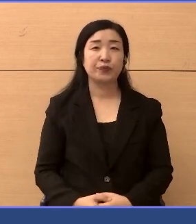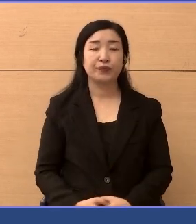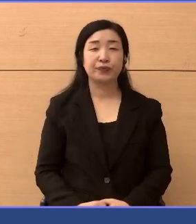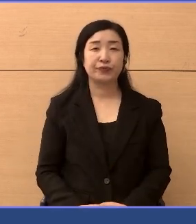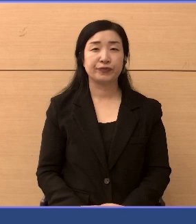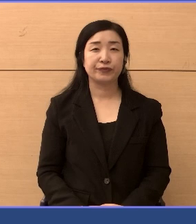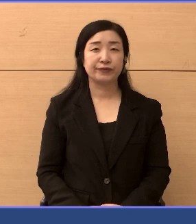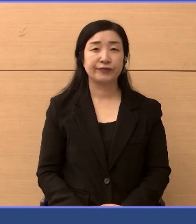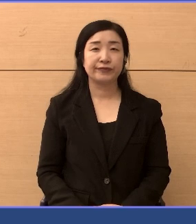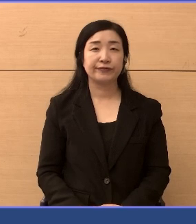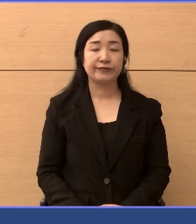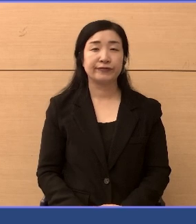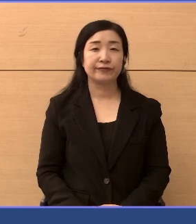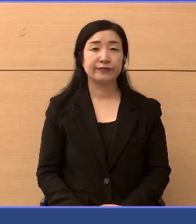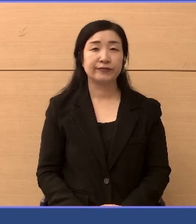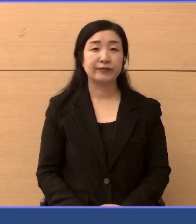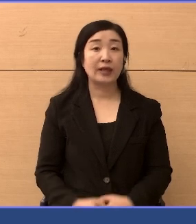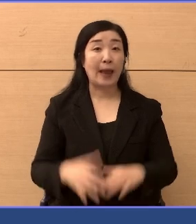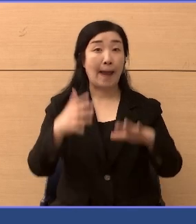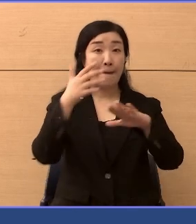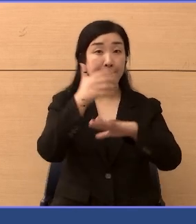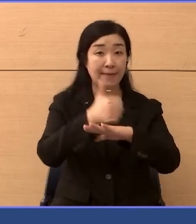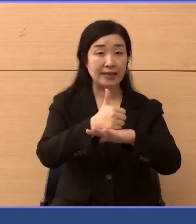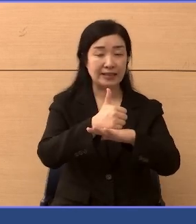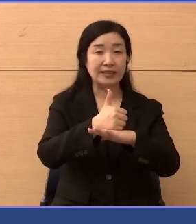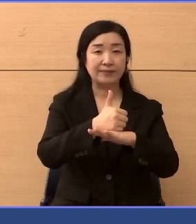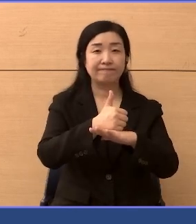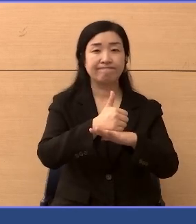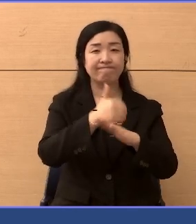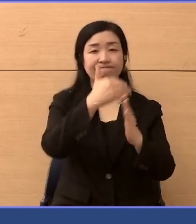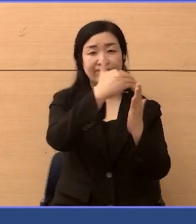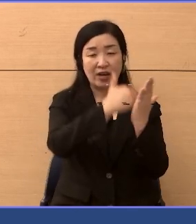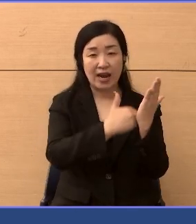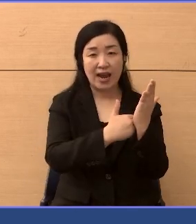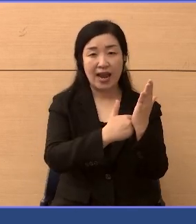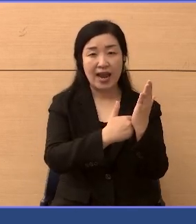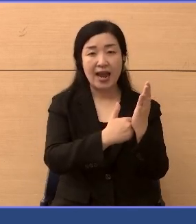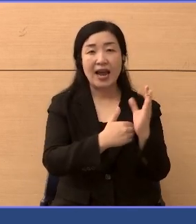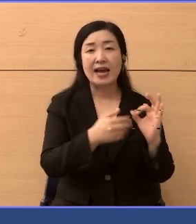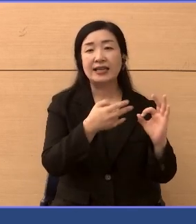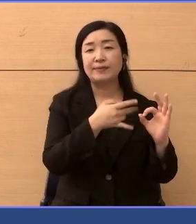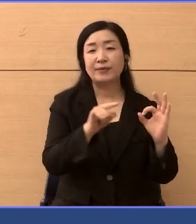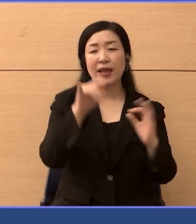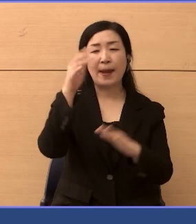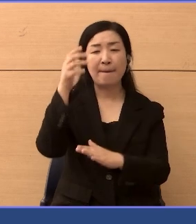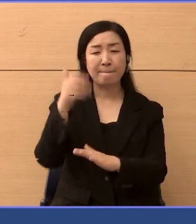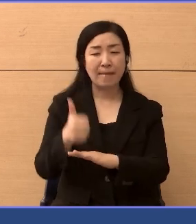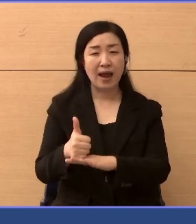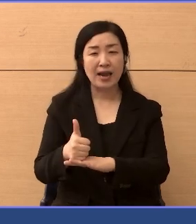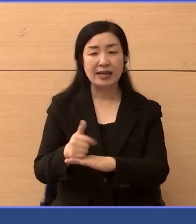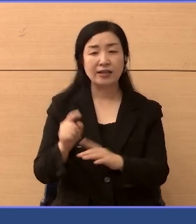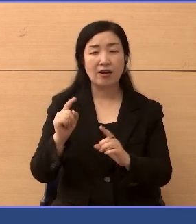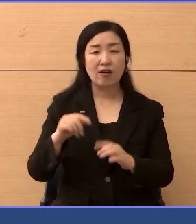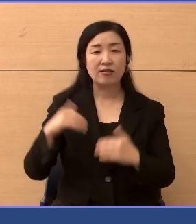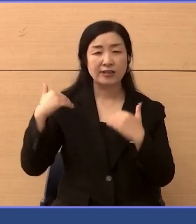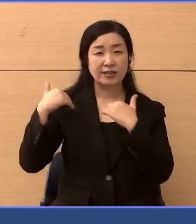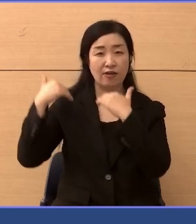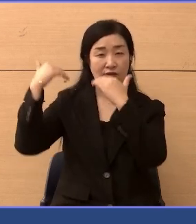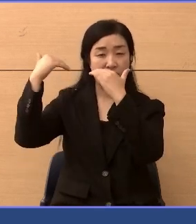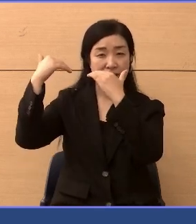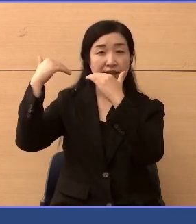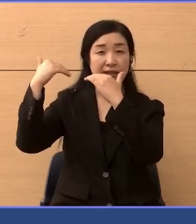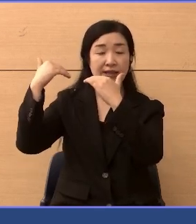into 하겠습니다. older 이제 teenage years 마지막 and 단계라고 할 수 adulthood. 있는 10대 말에서 성인기를 살펴보도록